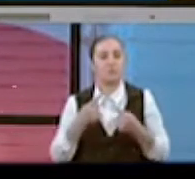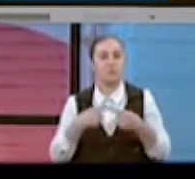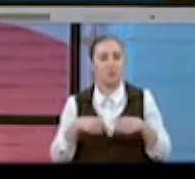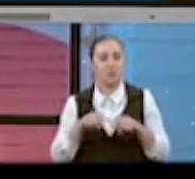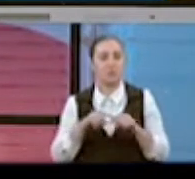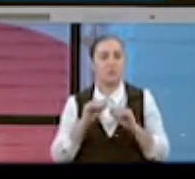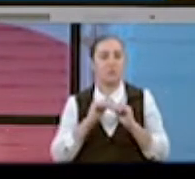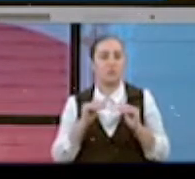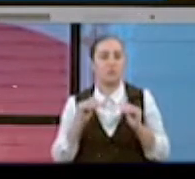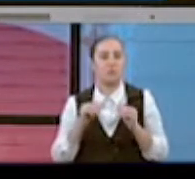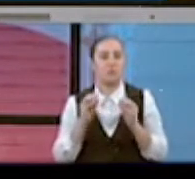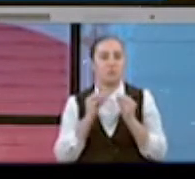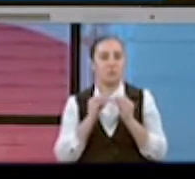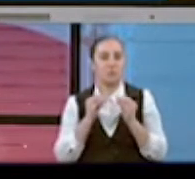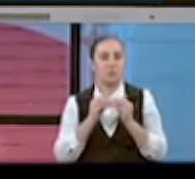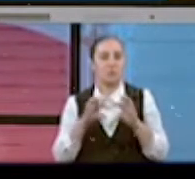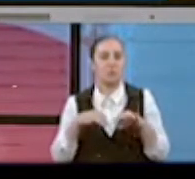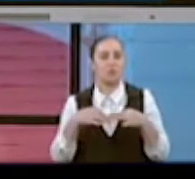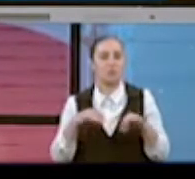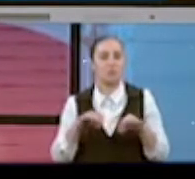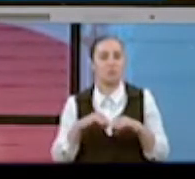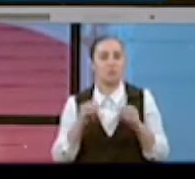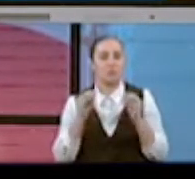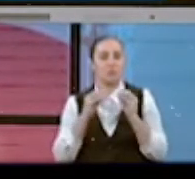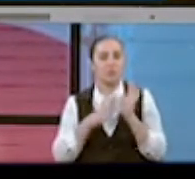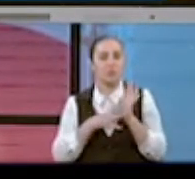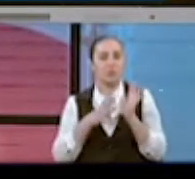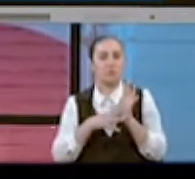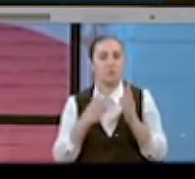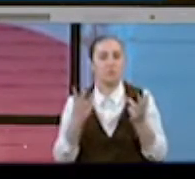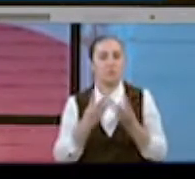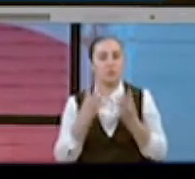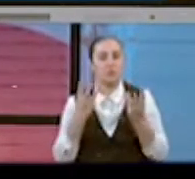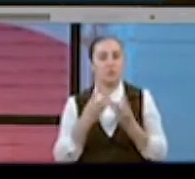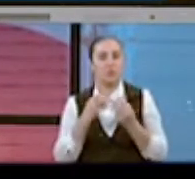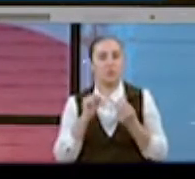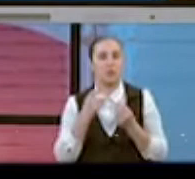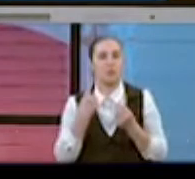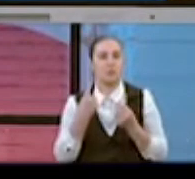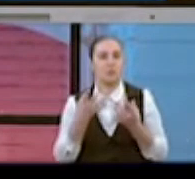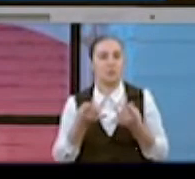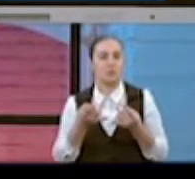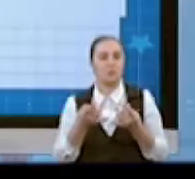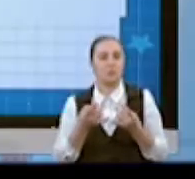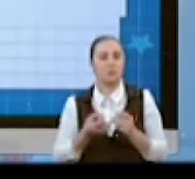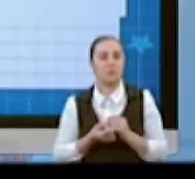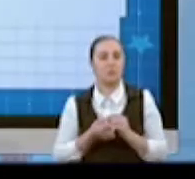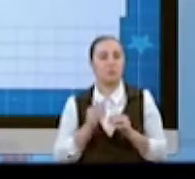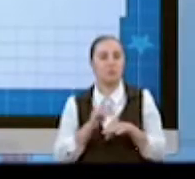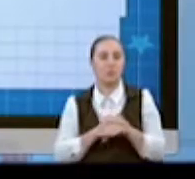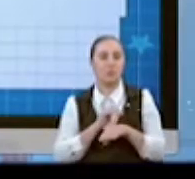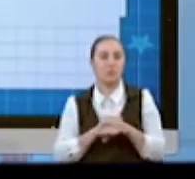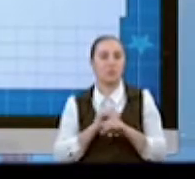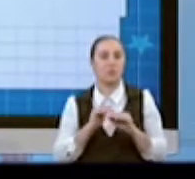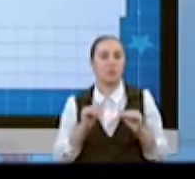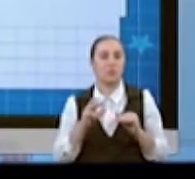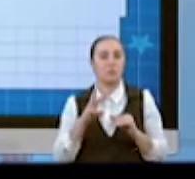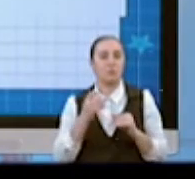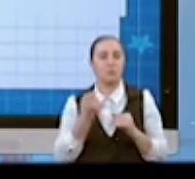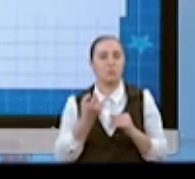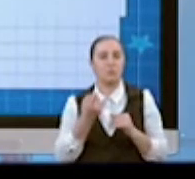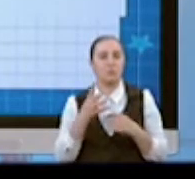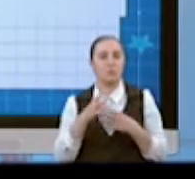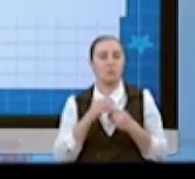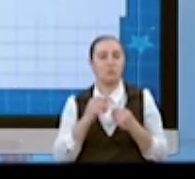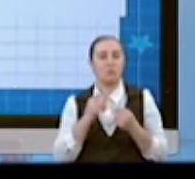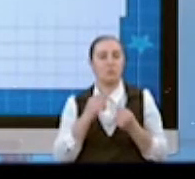Конечно, ребята, 10 блинчиков. 9 сгорело, а 1 сырой. Молодцы, ребята, мы немножечко с